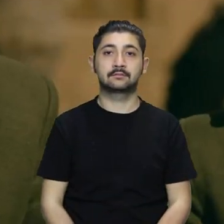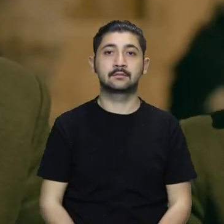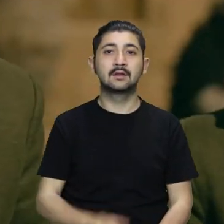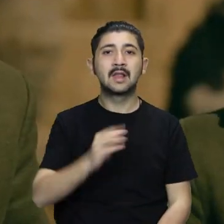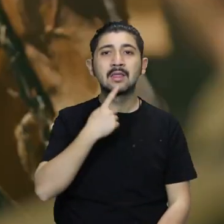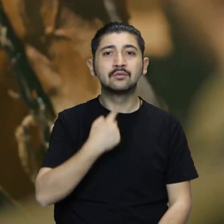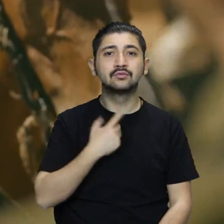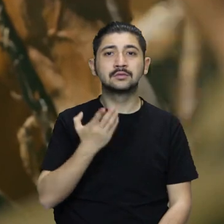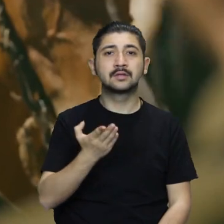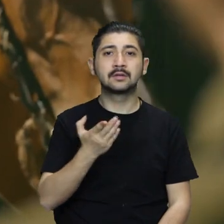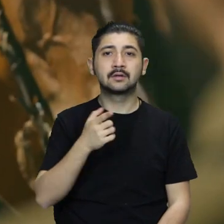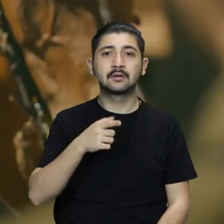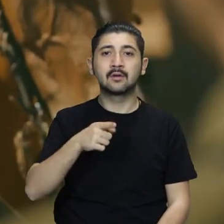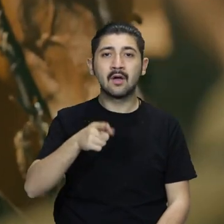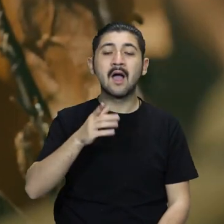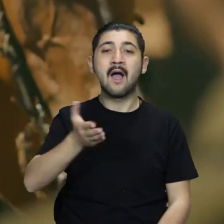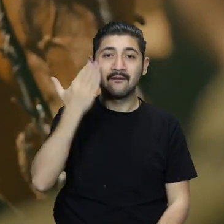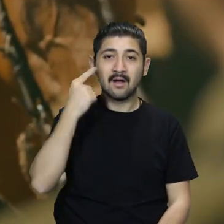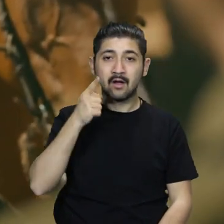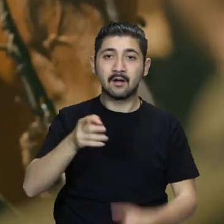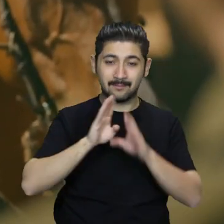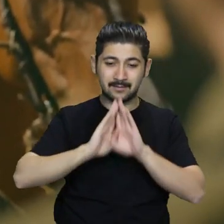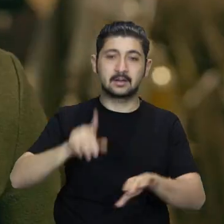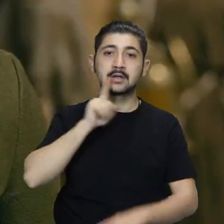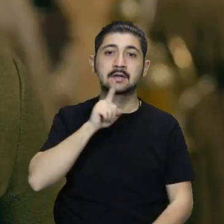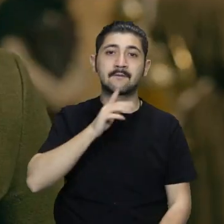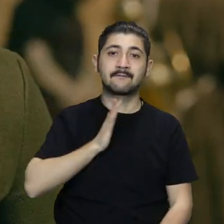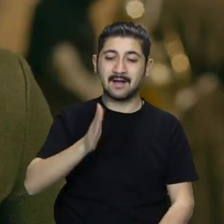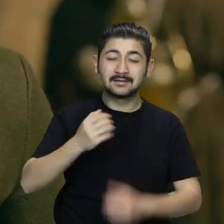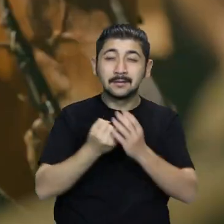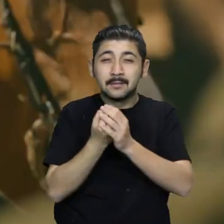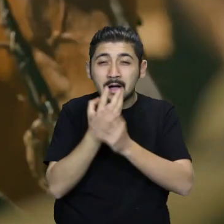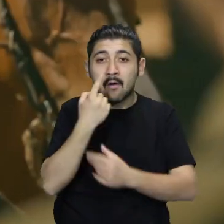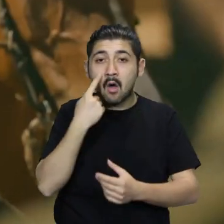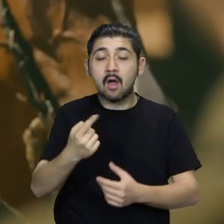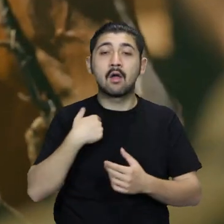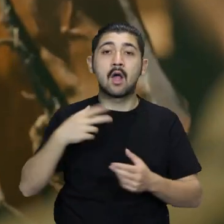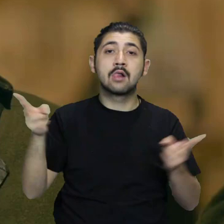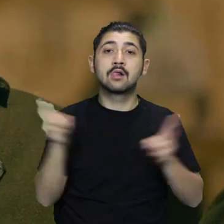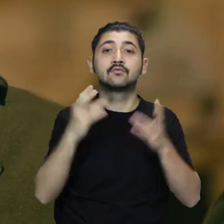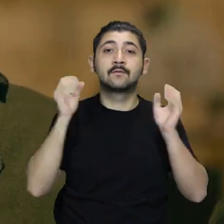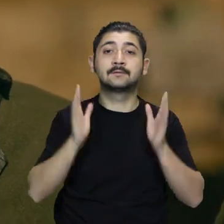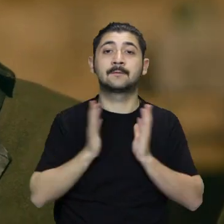Ne dersin sen? Günde ondan önce baskın verdi İngilizler. Kaybımız çok.